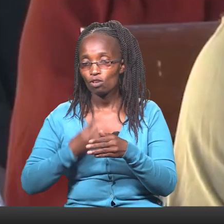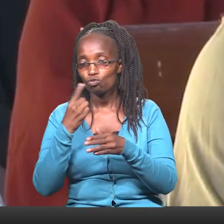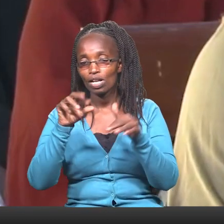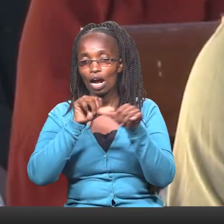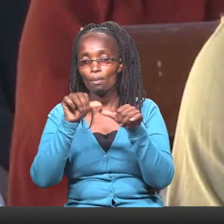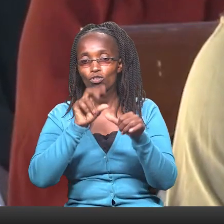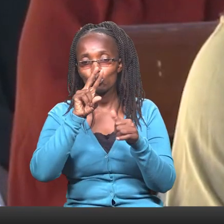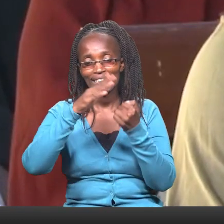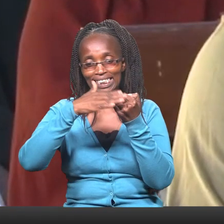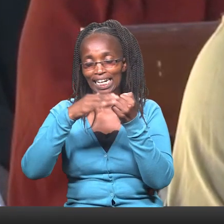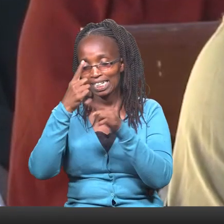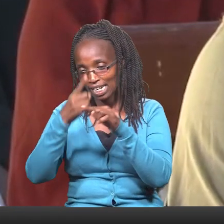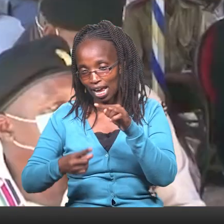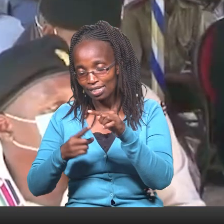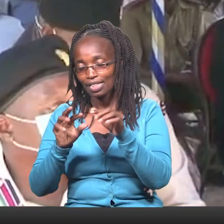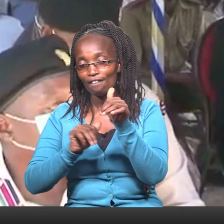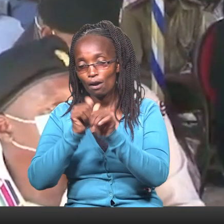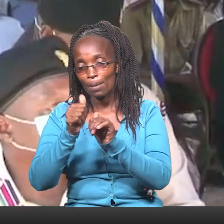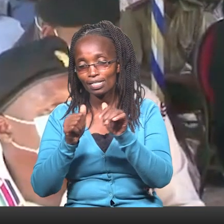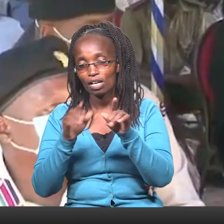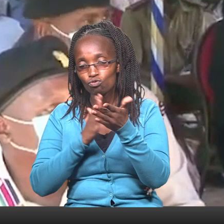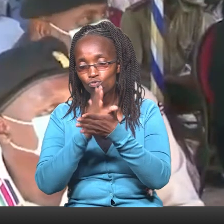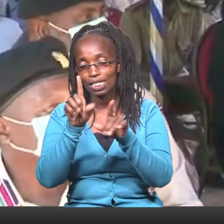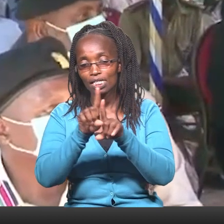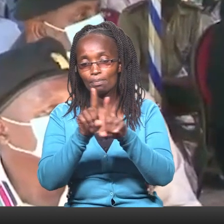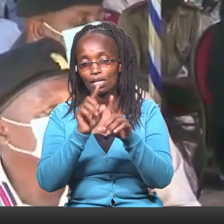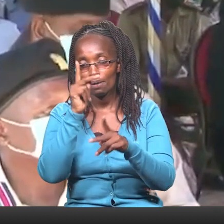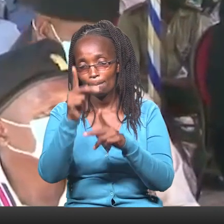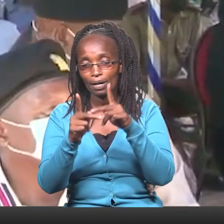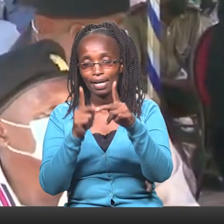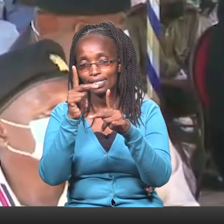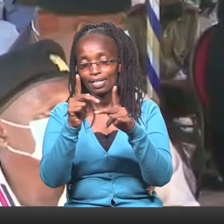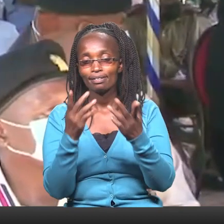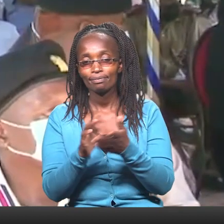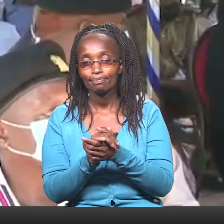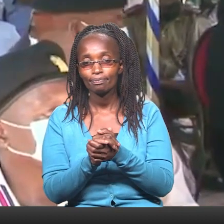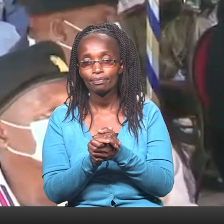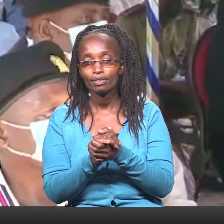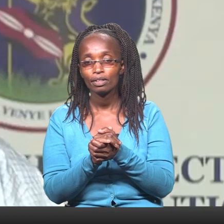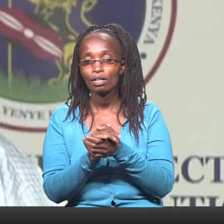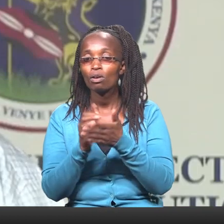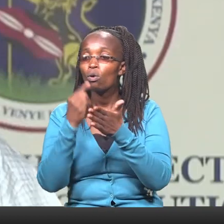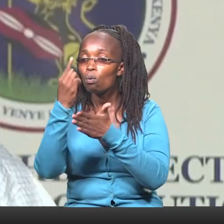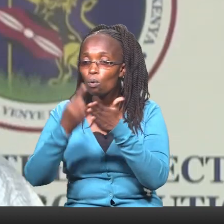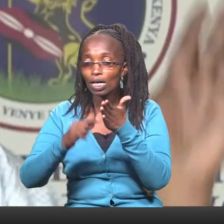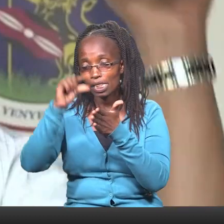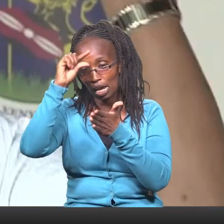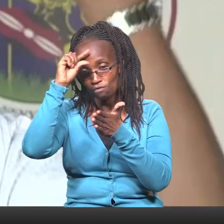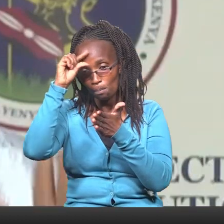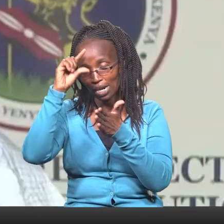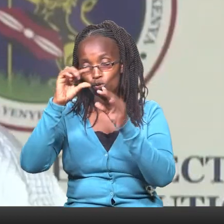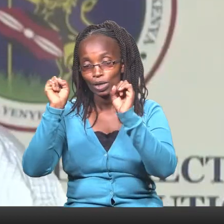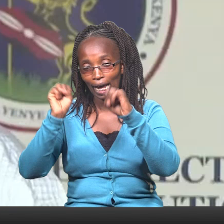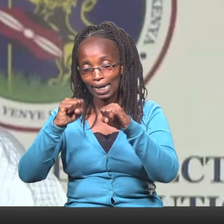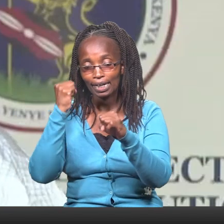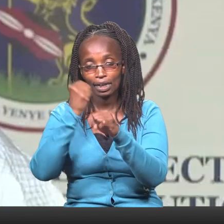ukeketaji. Kanuni hizi zikiungwa mkono na viongozi waliohudhuria shughuli hii wakizingatia nafasi ya wanaume katika vita hivi. Whatever the government